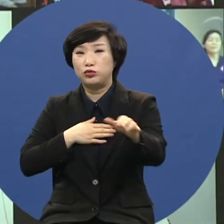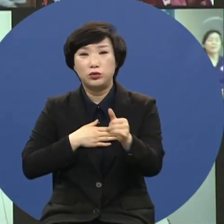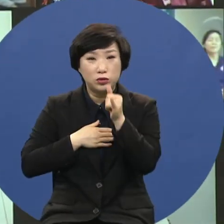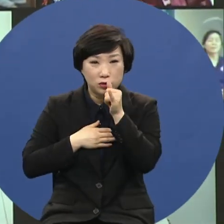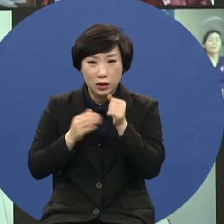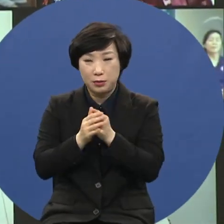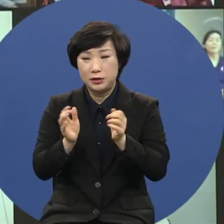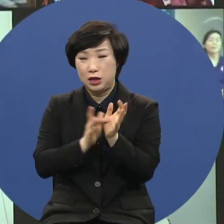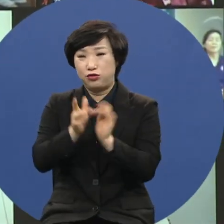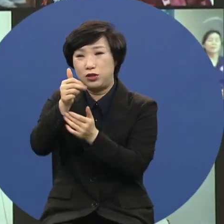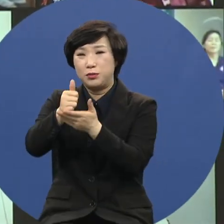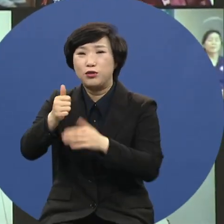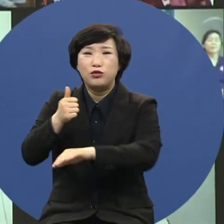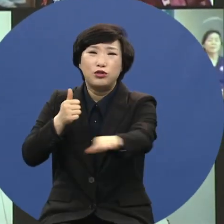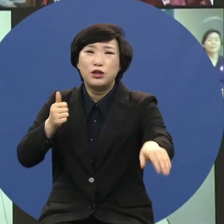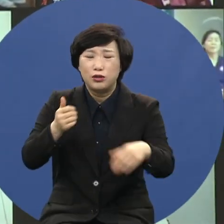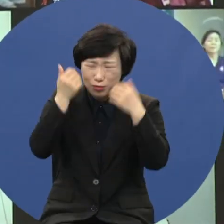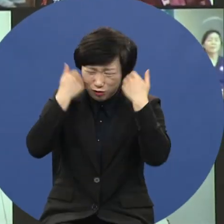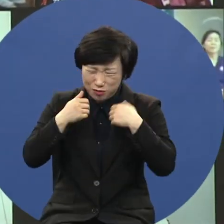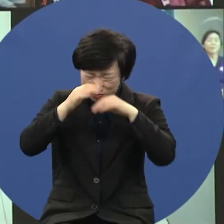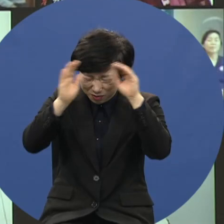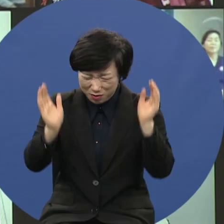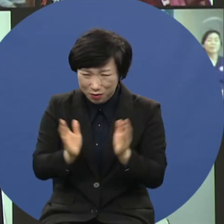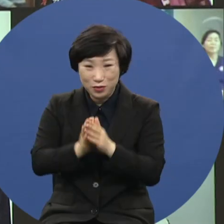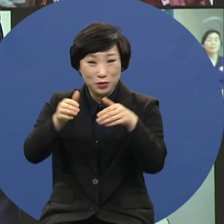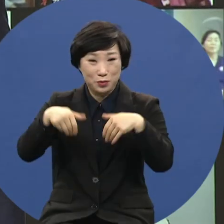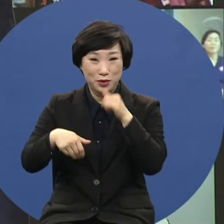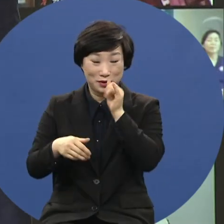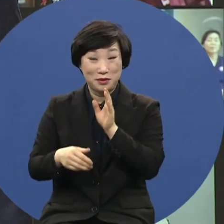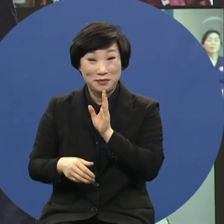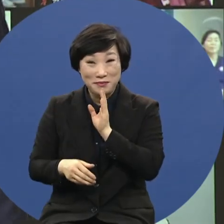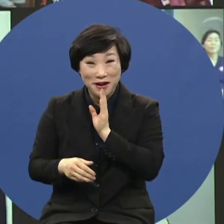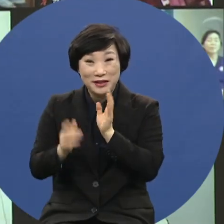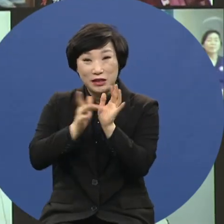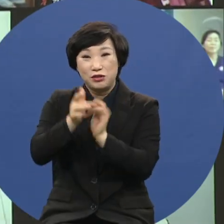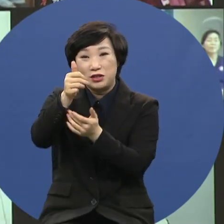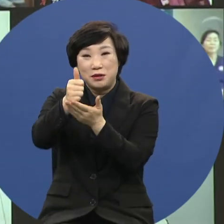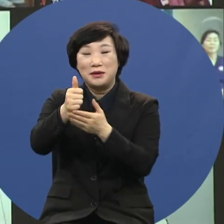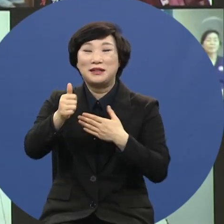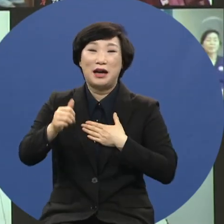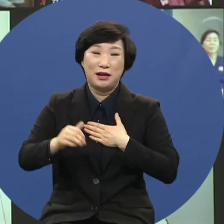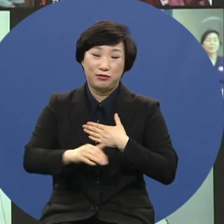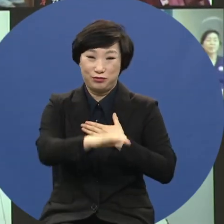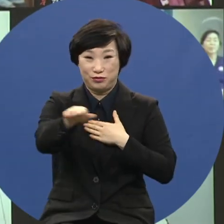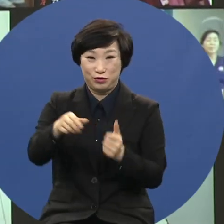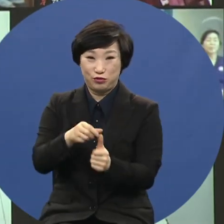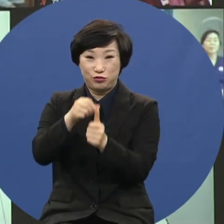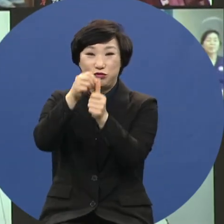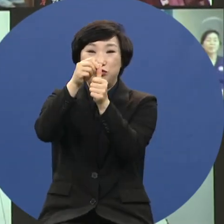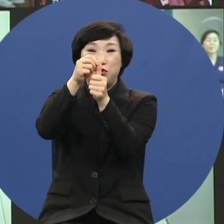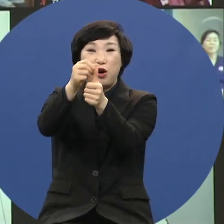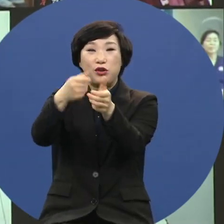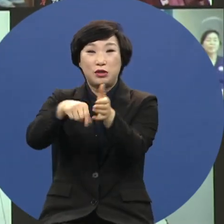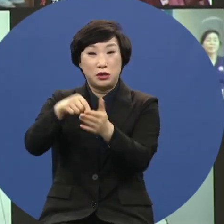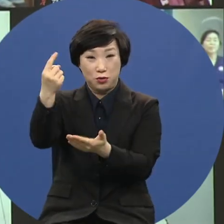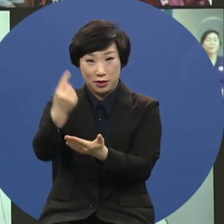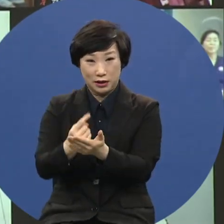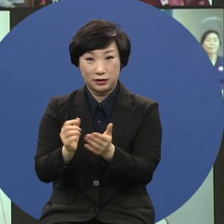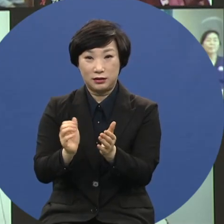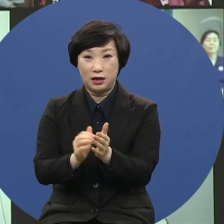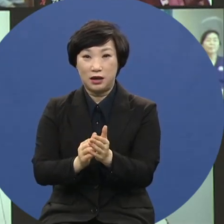다 필요한 사람이요. 예수는 그를 살리러 오셨다고 할 때